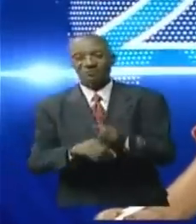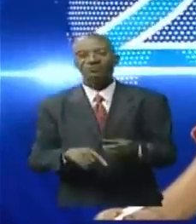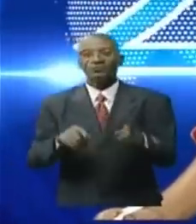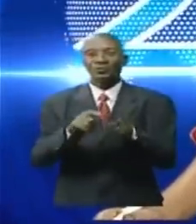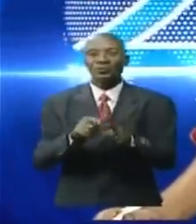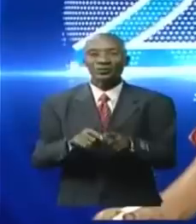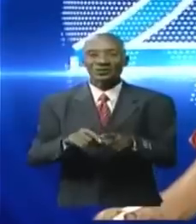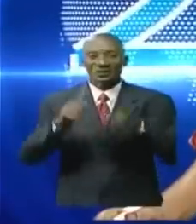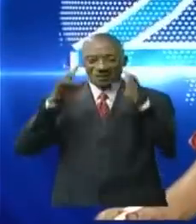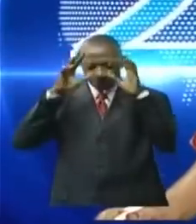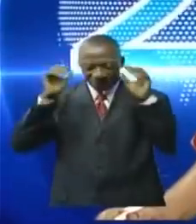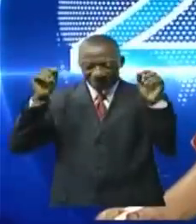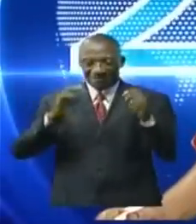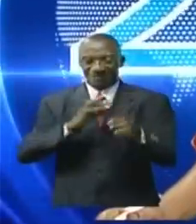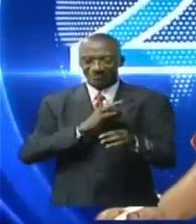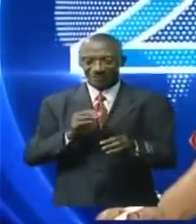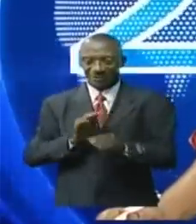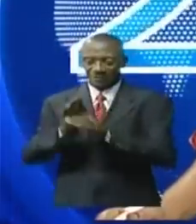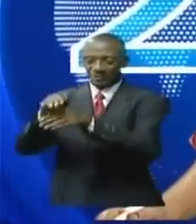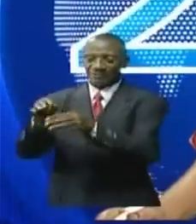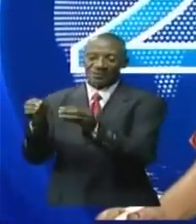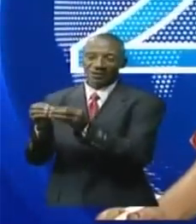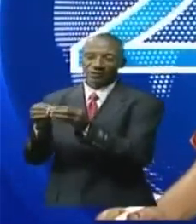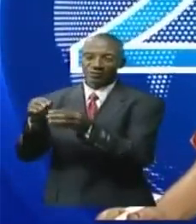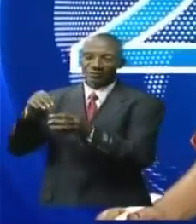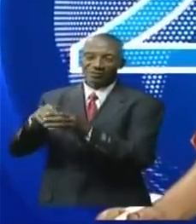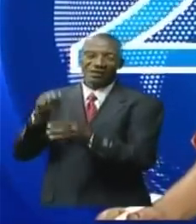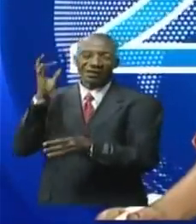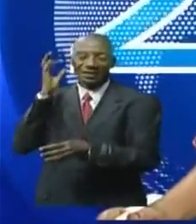est à Nairobi à cet effet. Merci d'avoir été